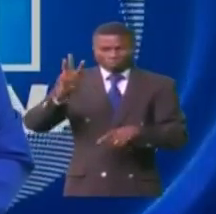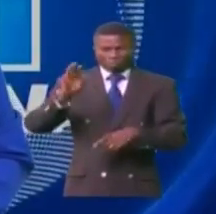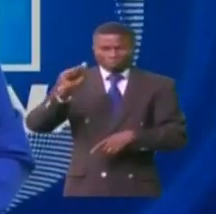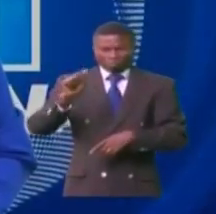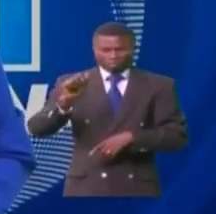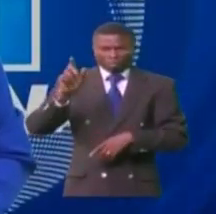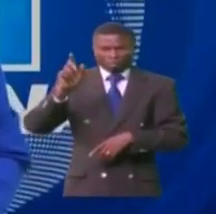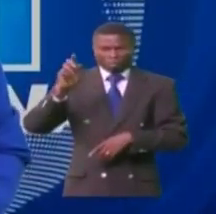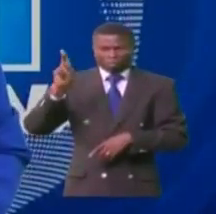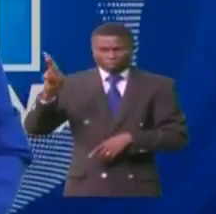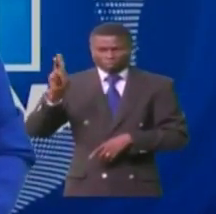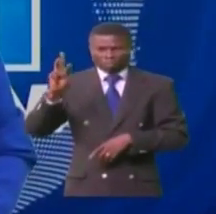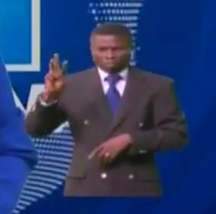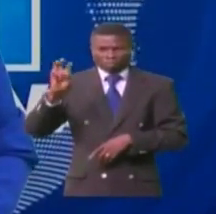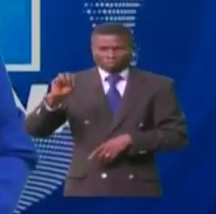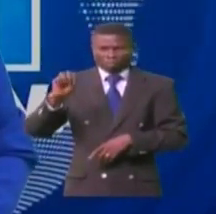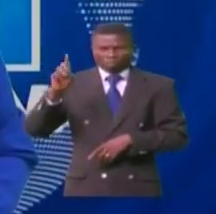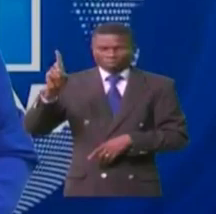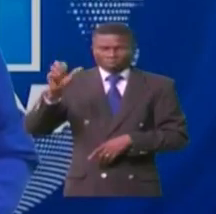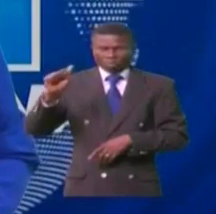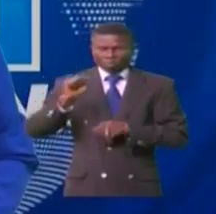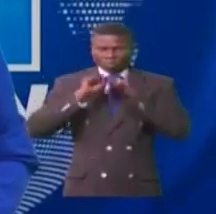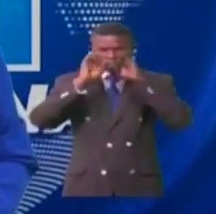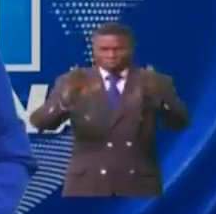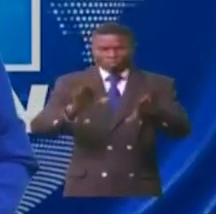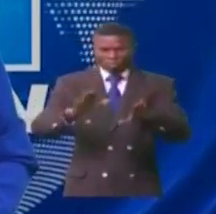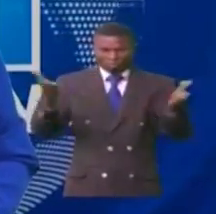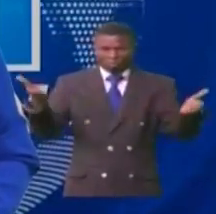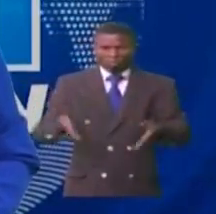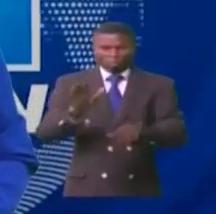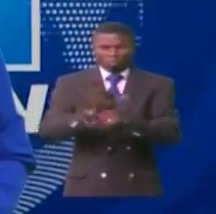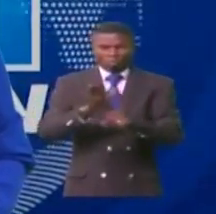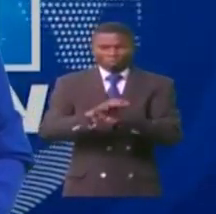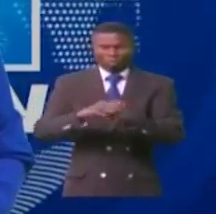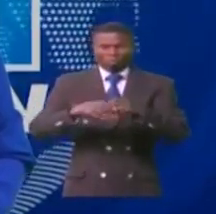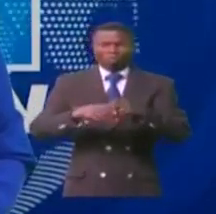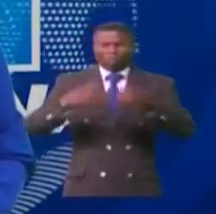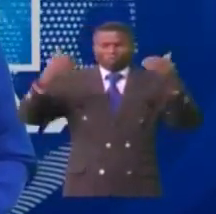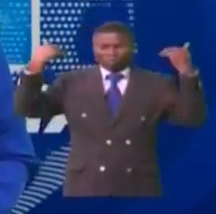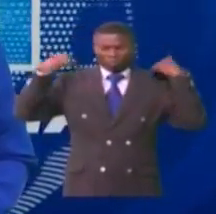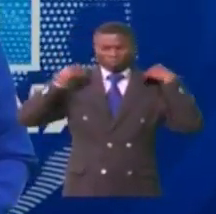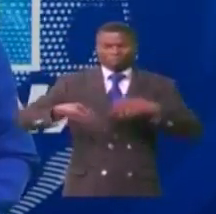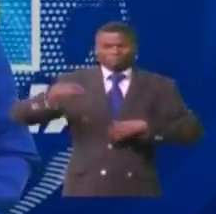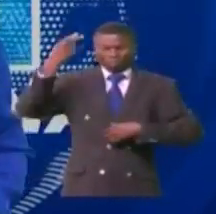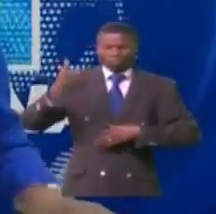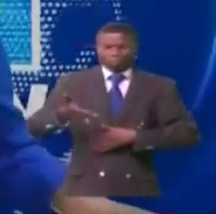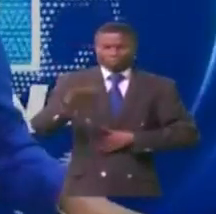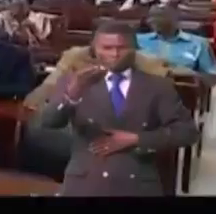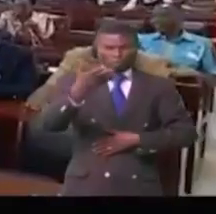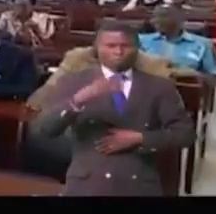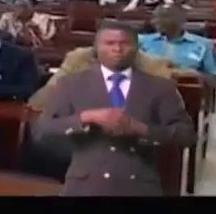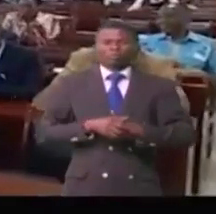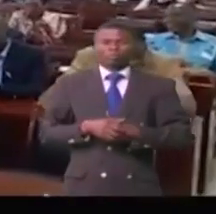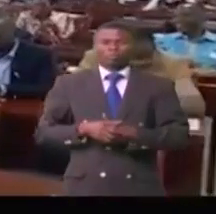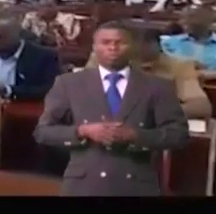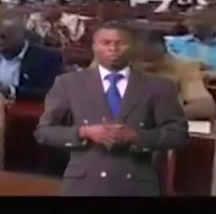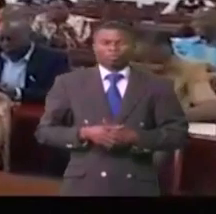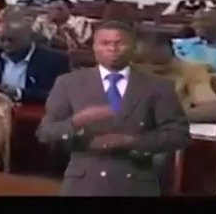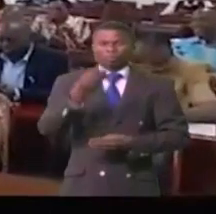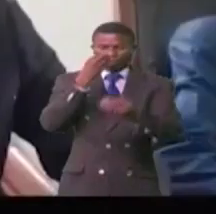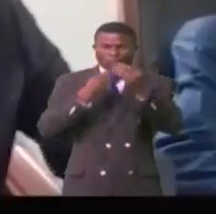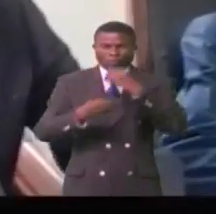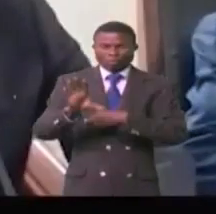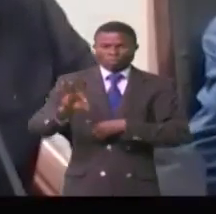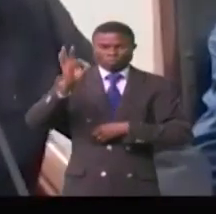Bukasa. Ils ont été portés sur le fond Batsimo en présence de plusieurs invités de marque, Rodé Panda. Manger un